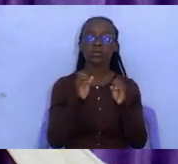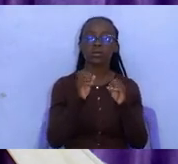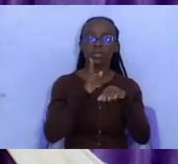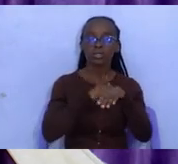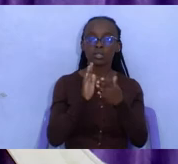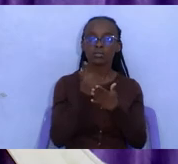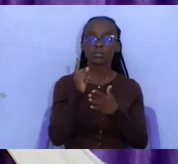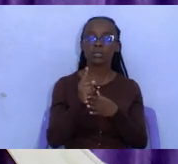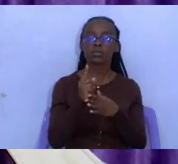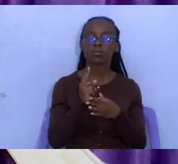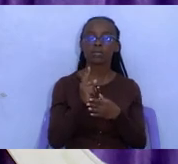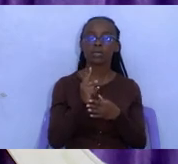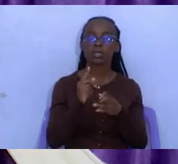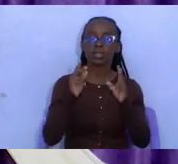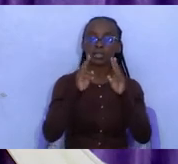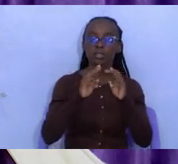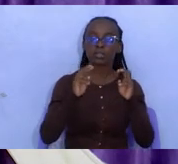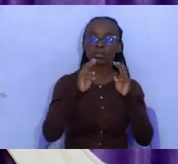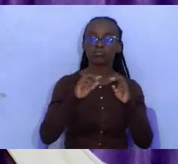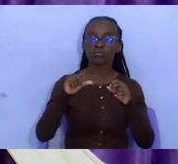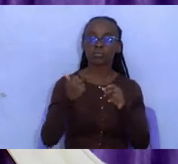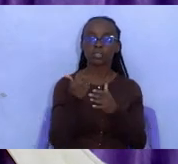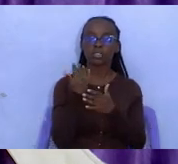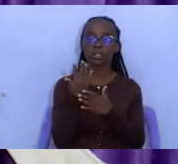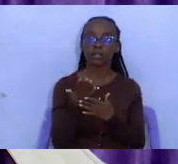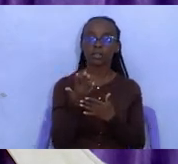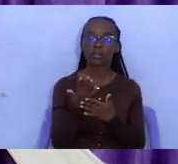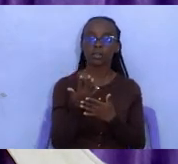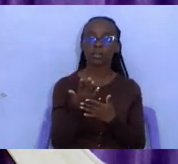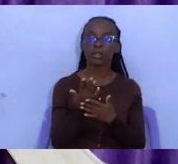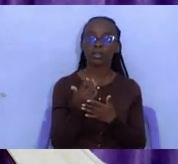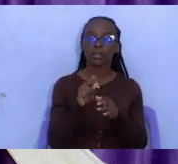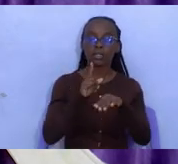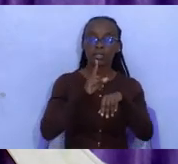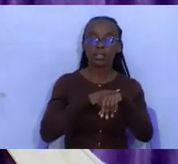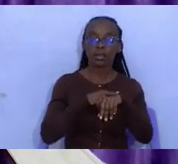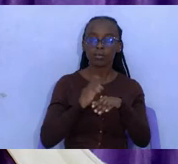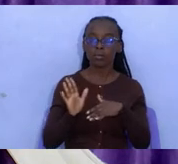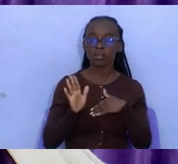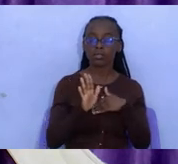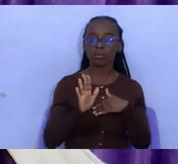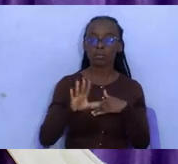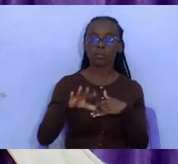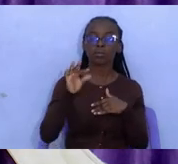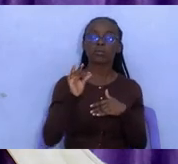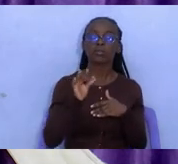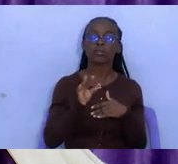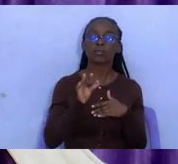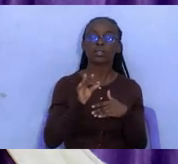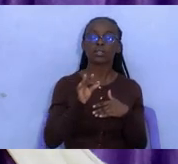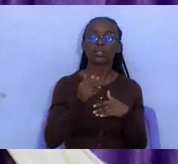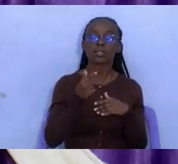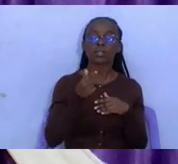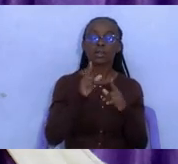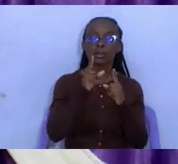Wakati mtu anajitia nia ya kutafuta jambo lolote, ukiona ameacha, amepata. Kuna msemo